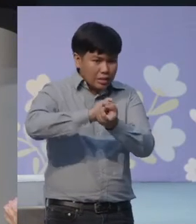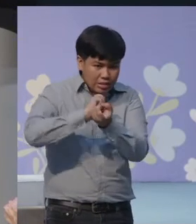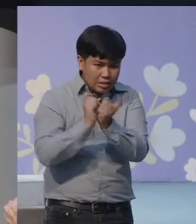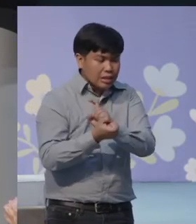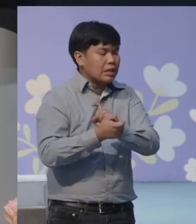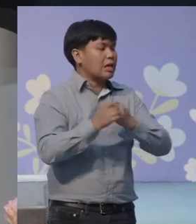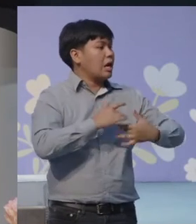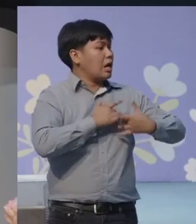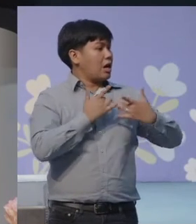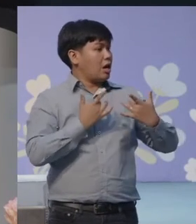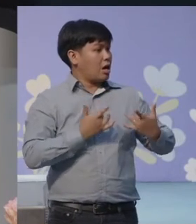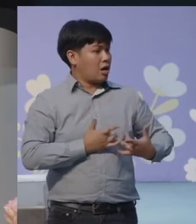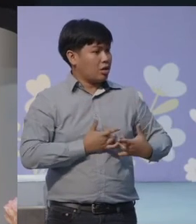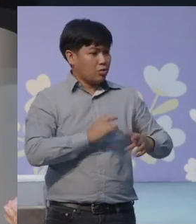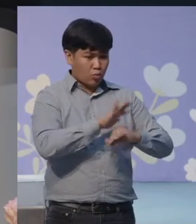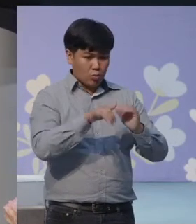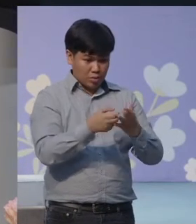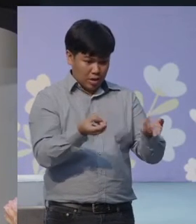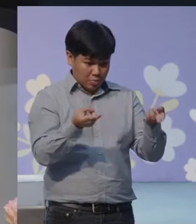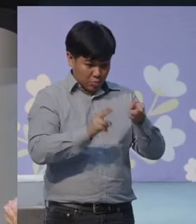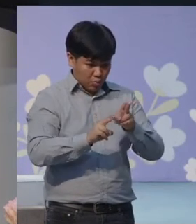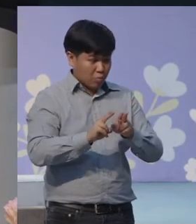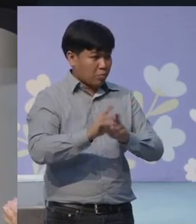palitan ang mga sitwasyon.